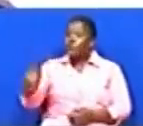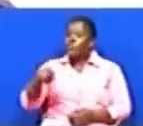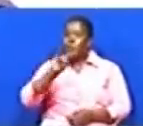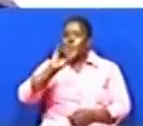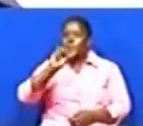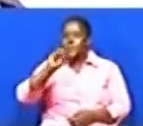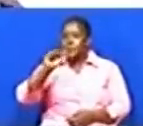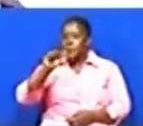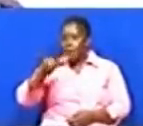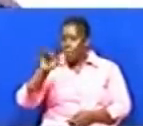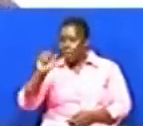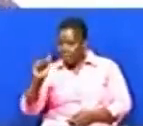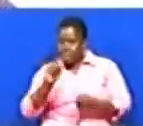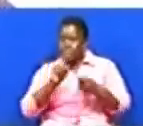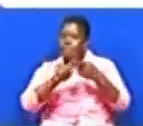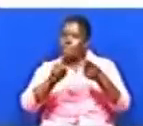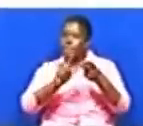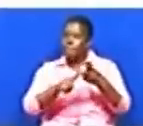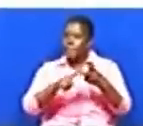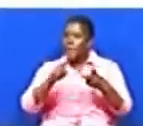Uchazi Mwita Isaya,